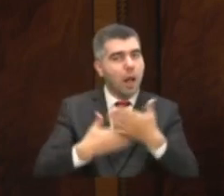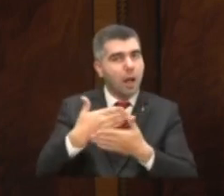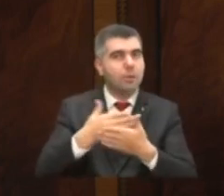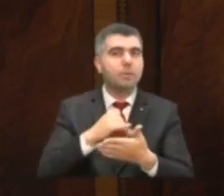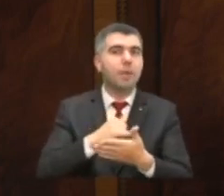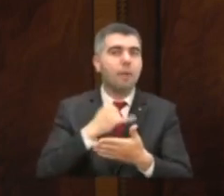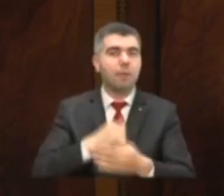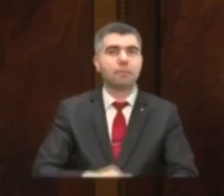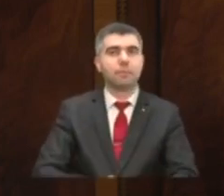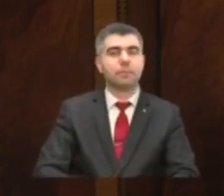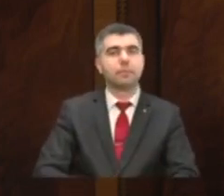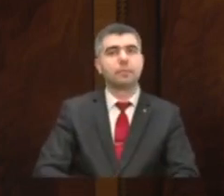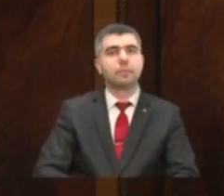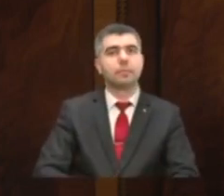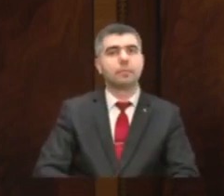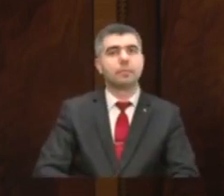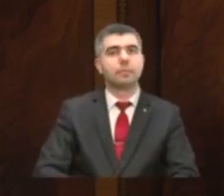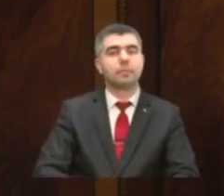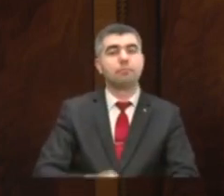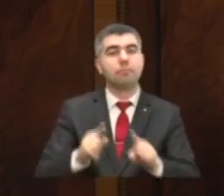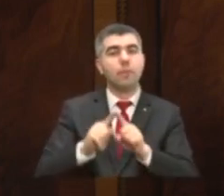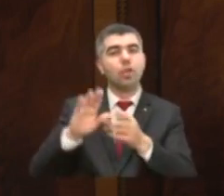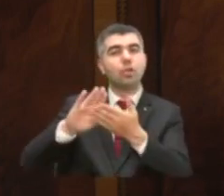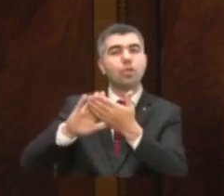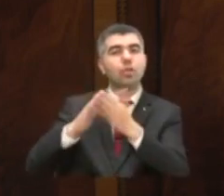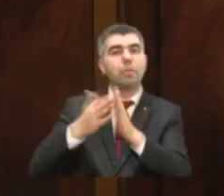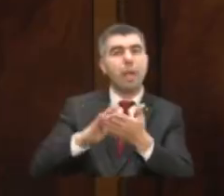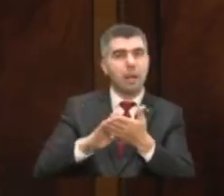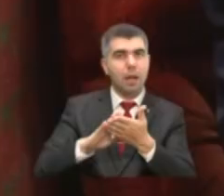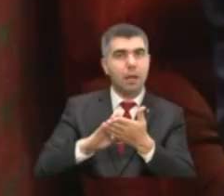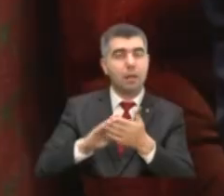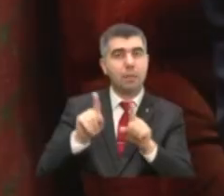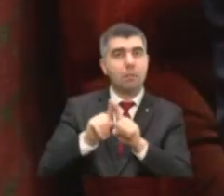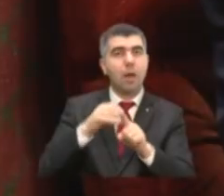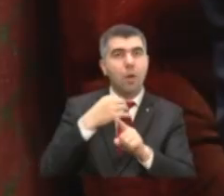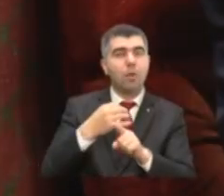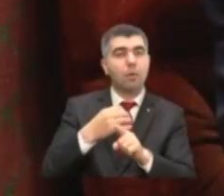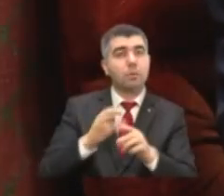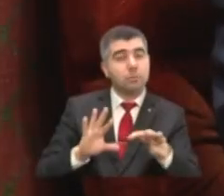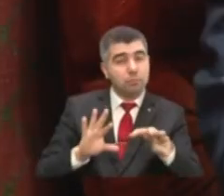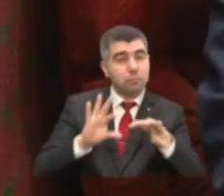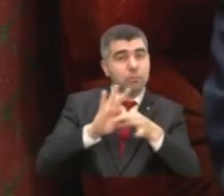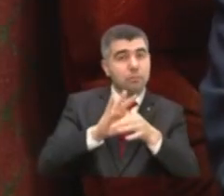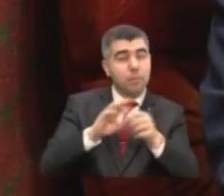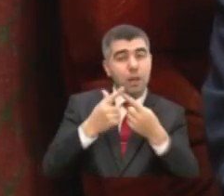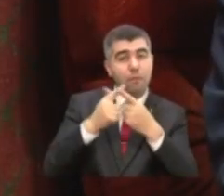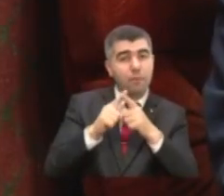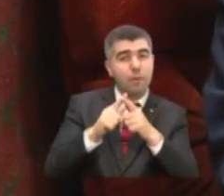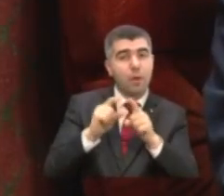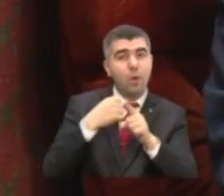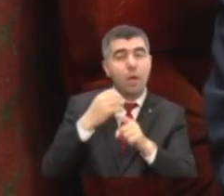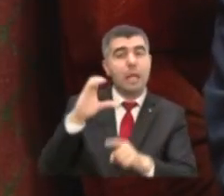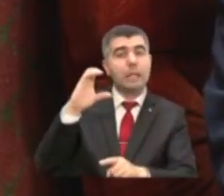وللشباب. هذا شيء مهم. تنزيل مشروع الجمعيات والأمن المجتمعي اليوم بدأ في شراكة مع مجلس الدار البيضاء